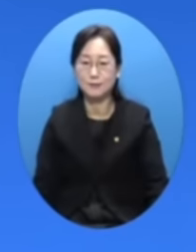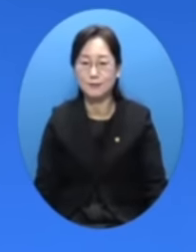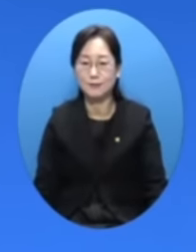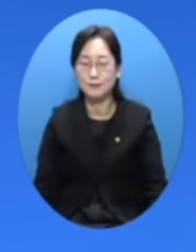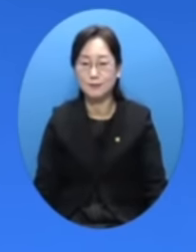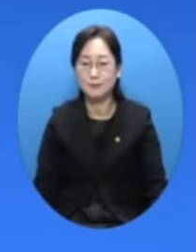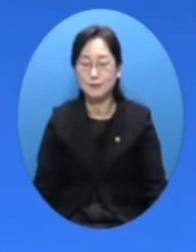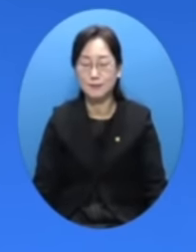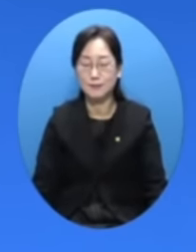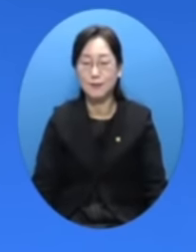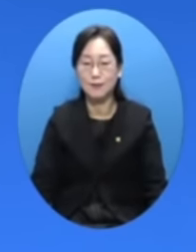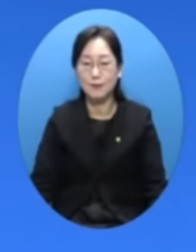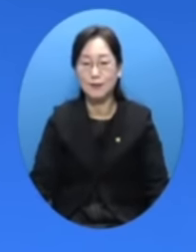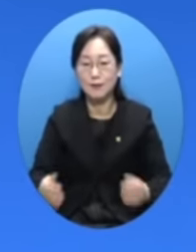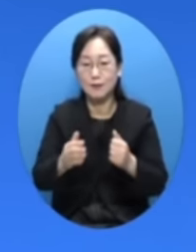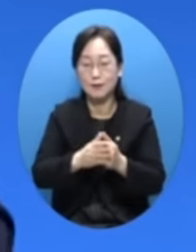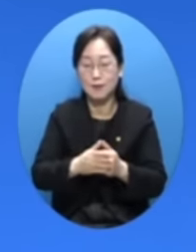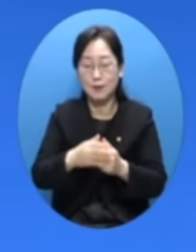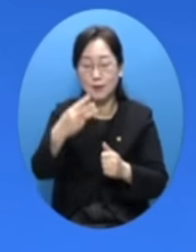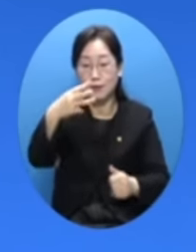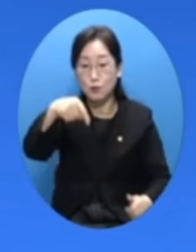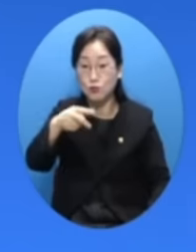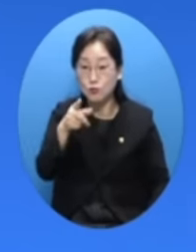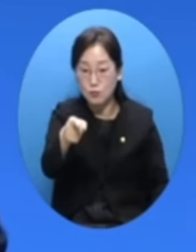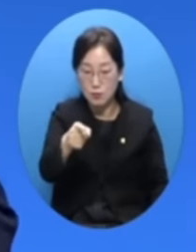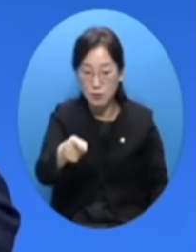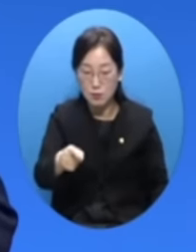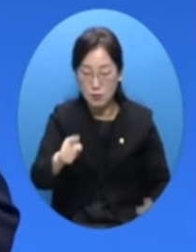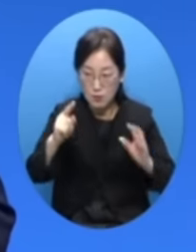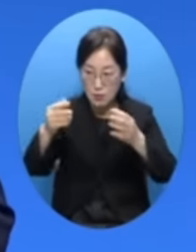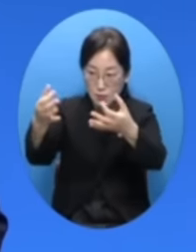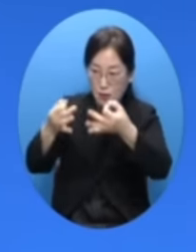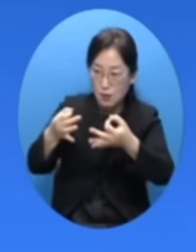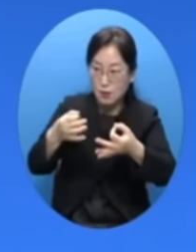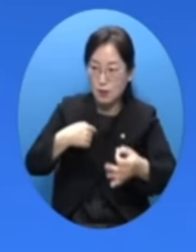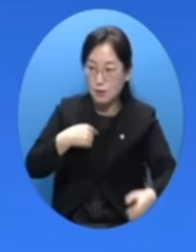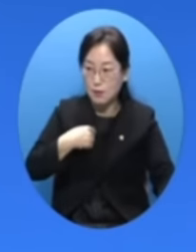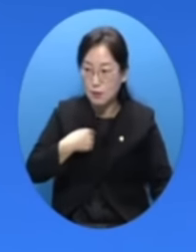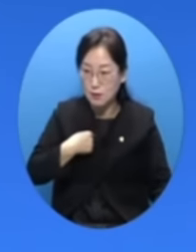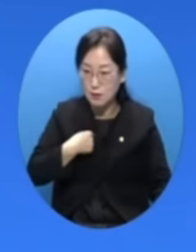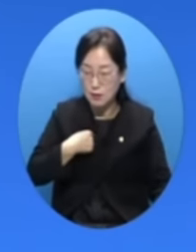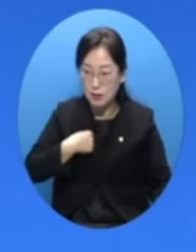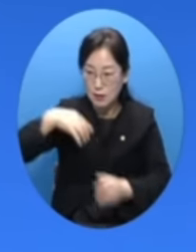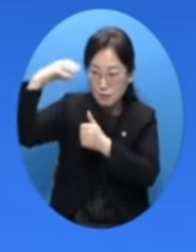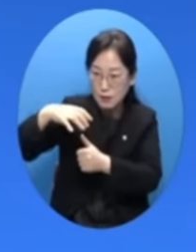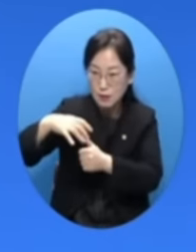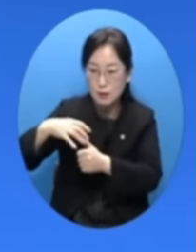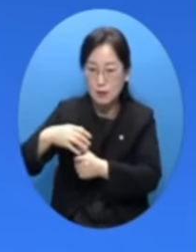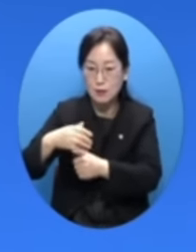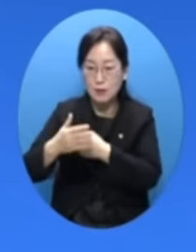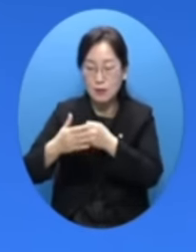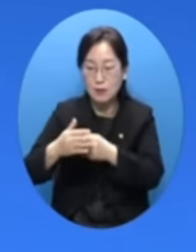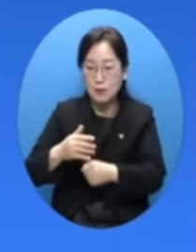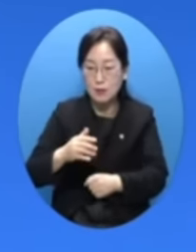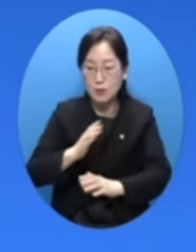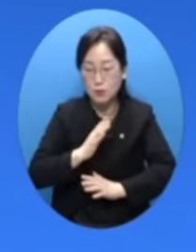그래서 본인이 죽음의 위험을 처하게 되니까 2년 동안 성에 숨어서 지내게